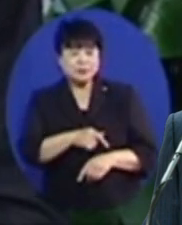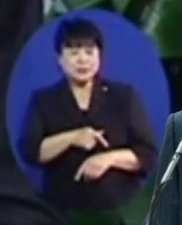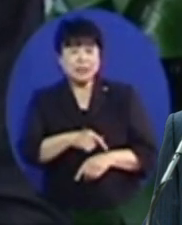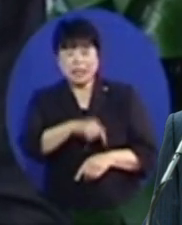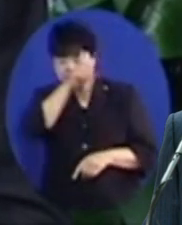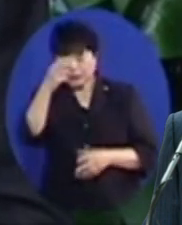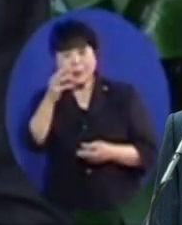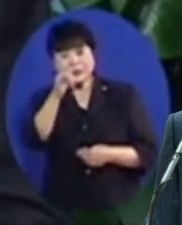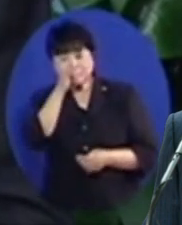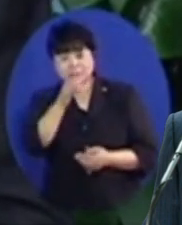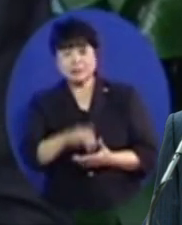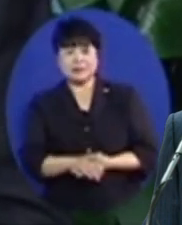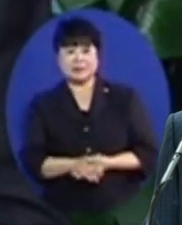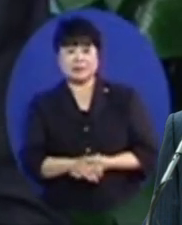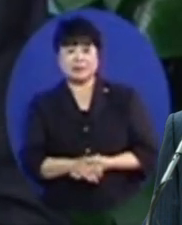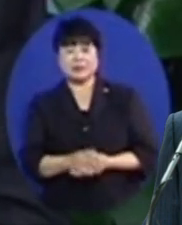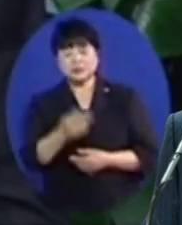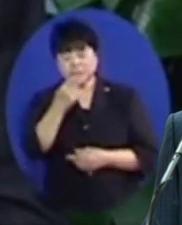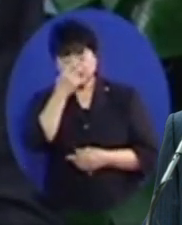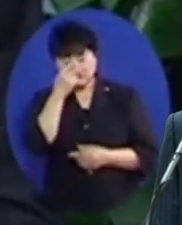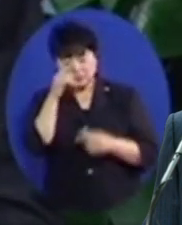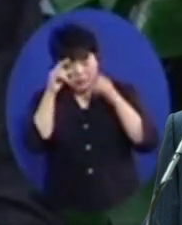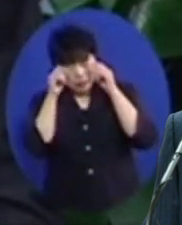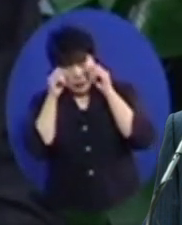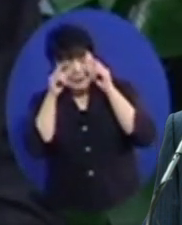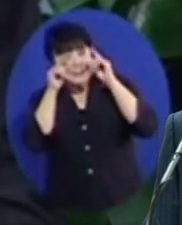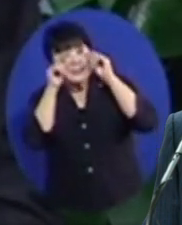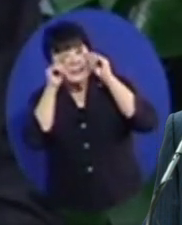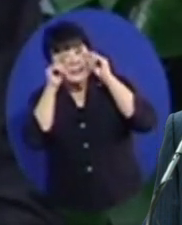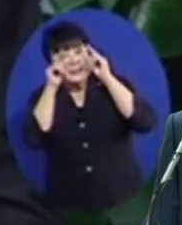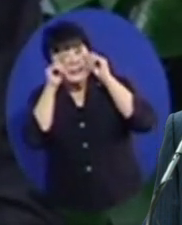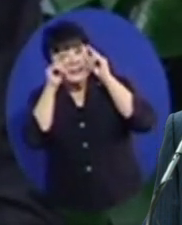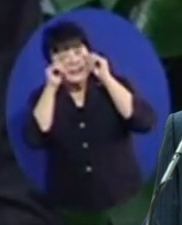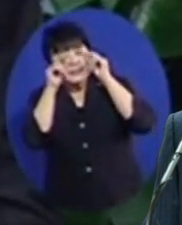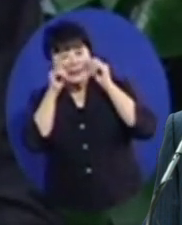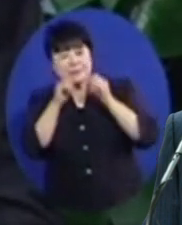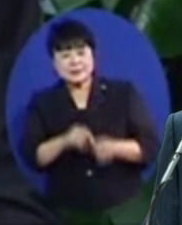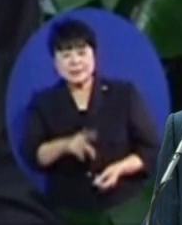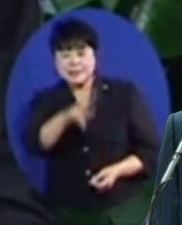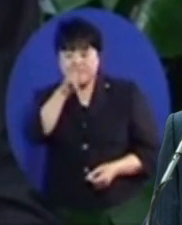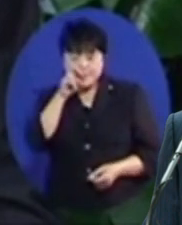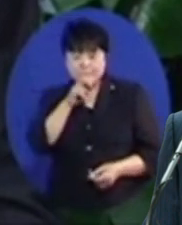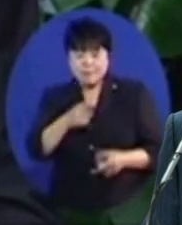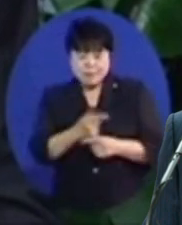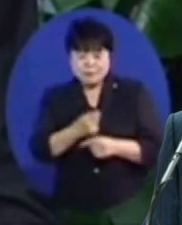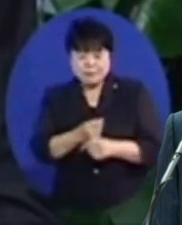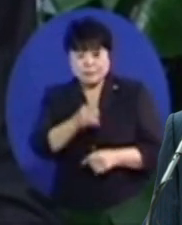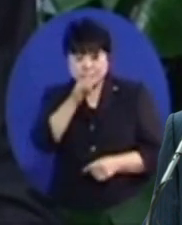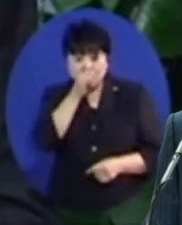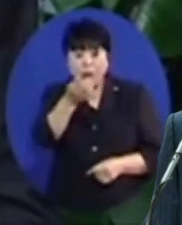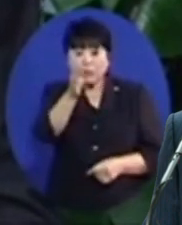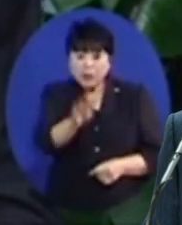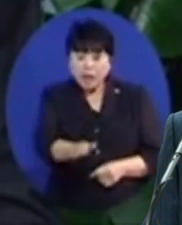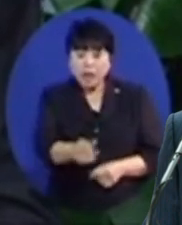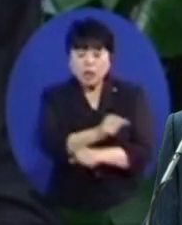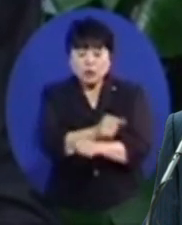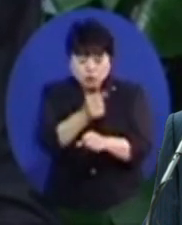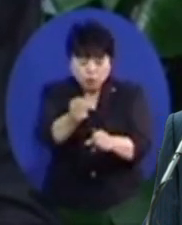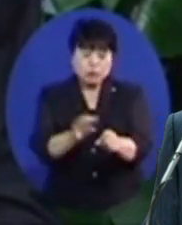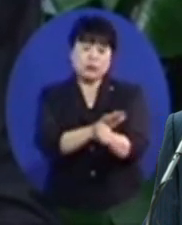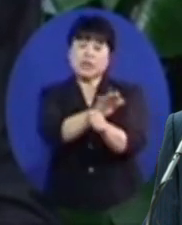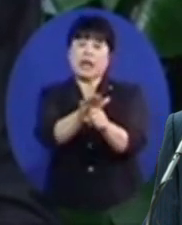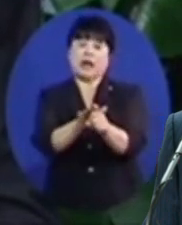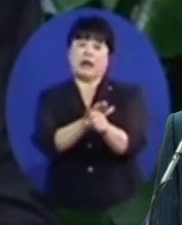있었습니다. 눈을 감아도 잠이 안 올 만큼 가시노릇을 했습니다. 용서와